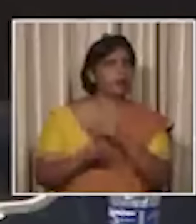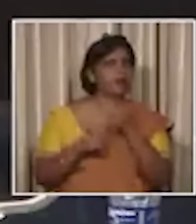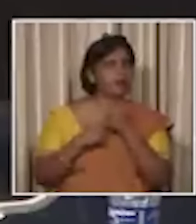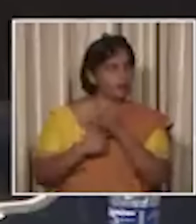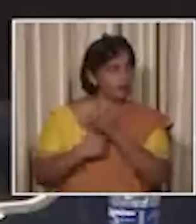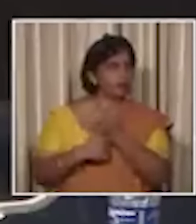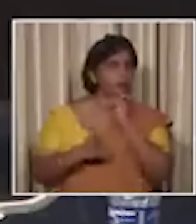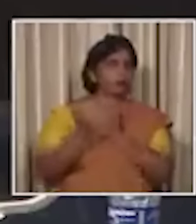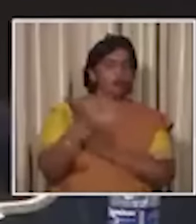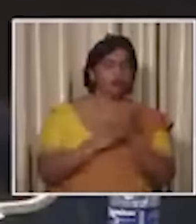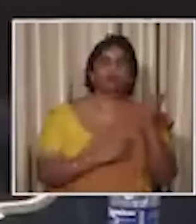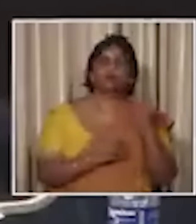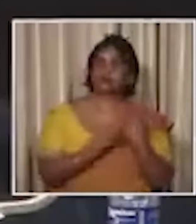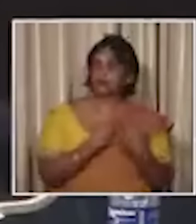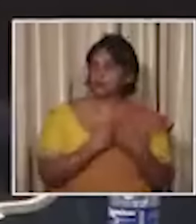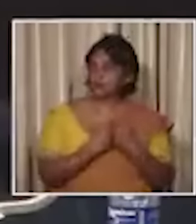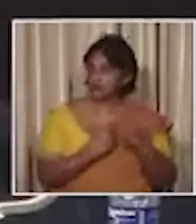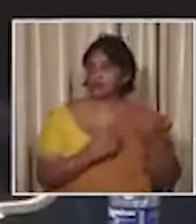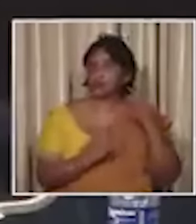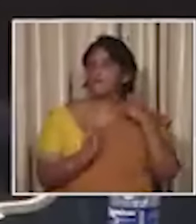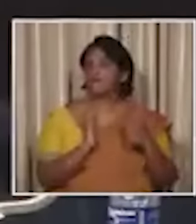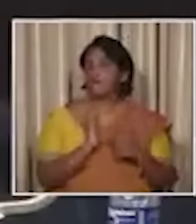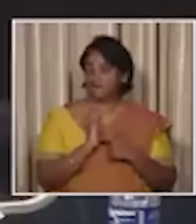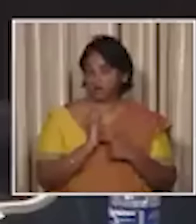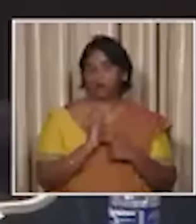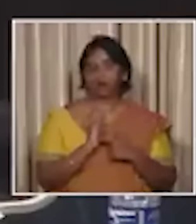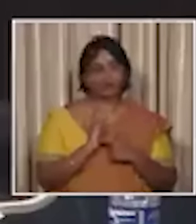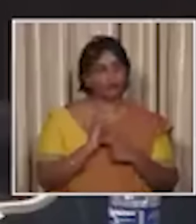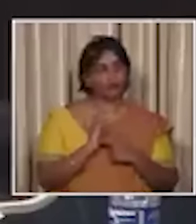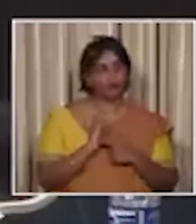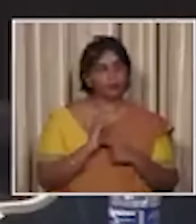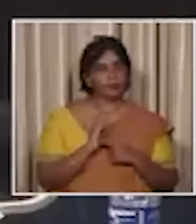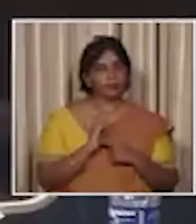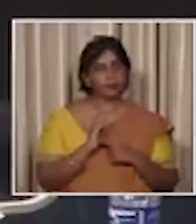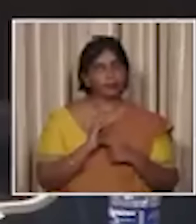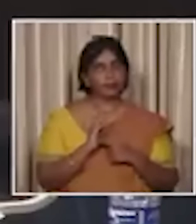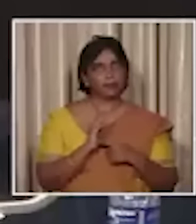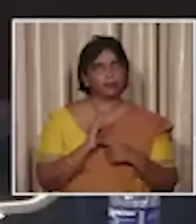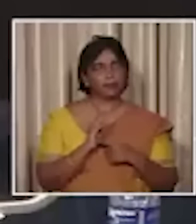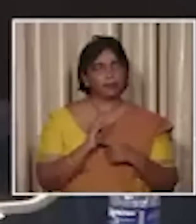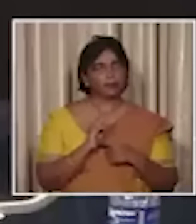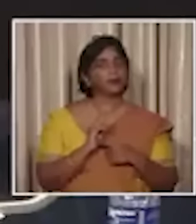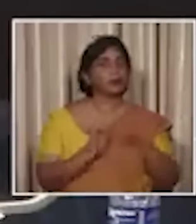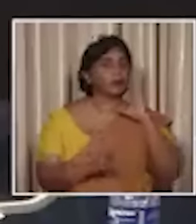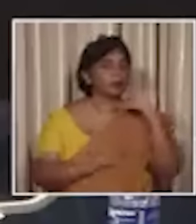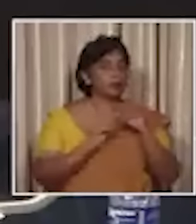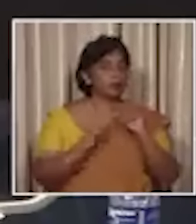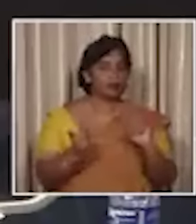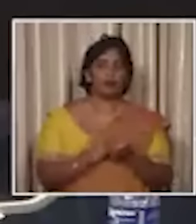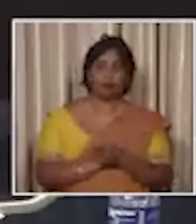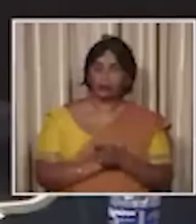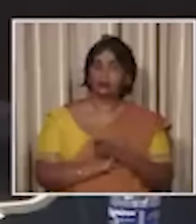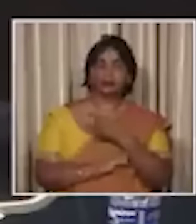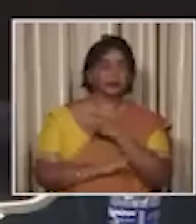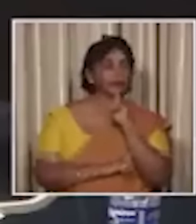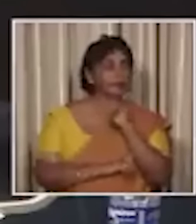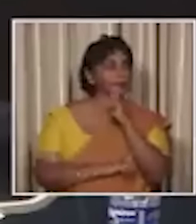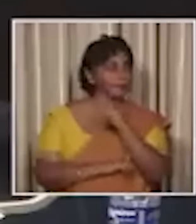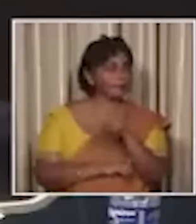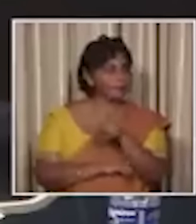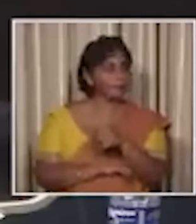நாங்கள் வழக்கு தொடர்வோம் என்று சொல்லி அச்சுறுத்தி அவர்களிடம் கப்பம் பெற்று CBI நடத்துகின்ற செயல்பாடு 15வது வருடமாக நடைபெற்றுக் கொண்டிருக்கிறது.